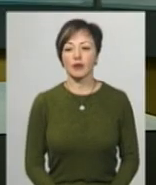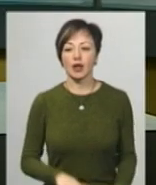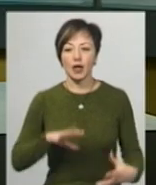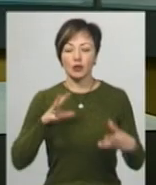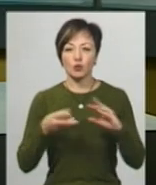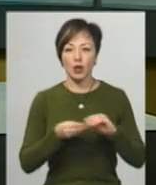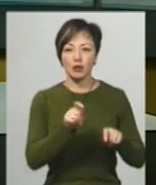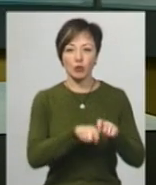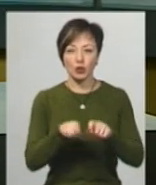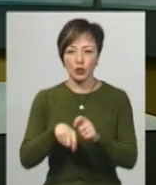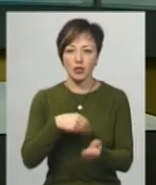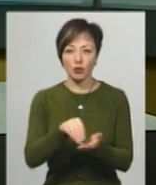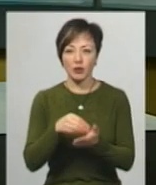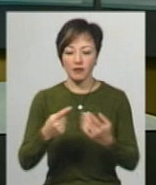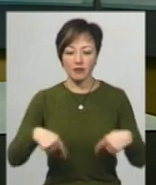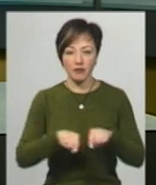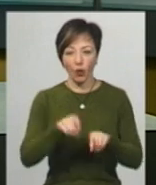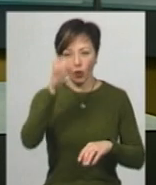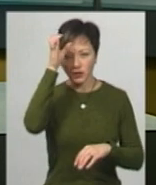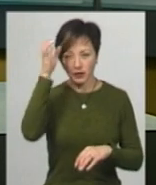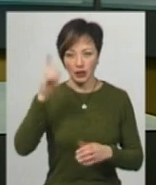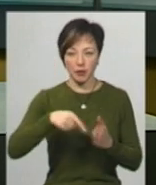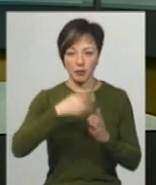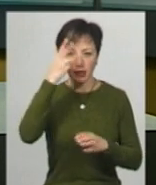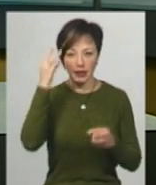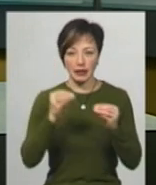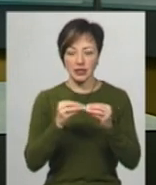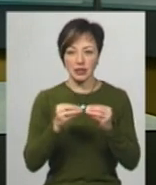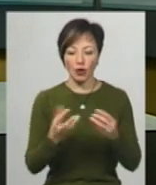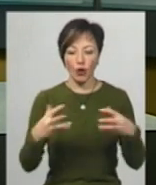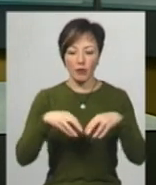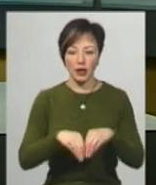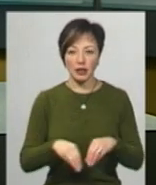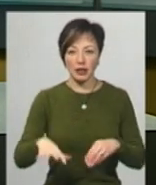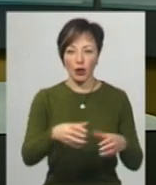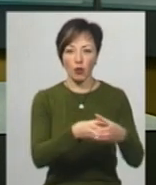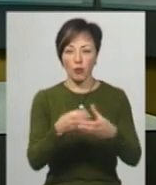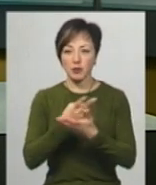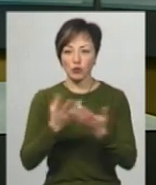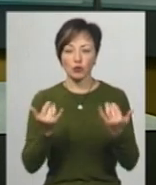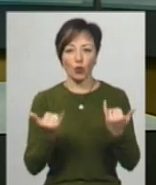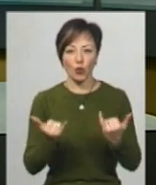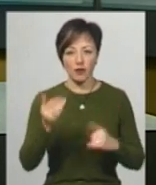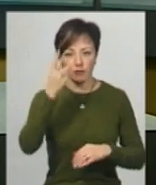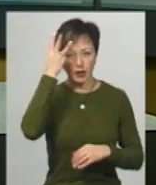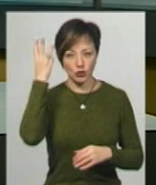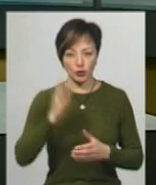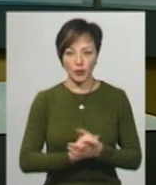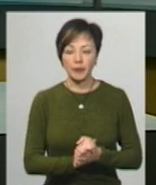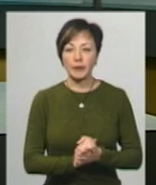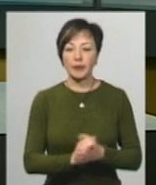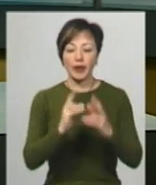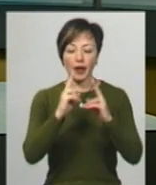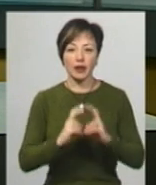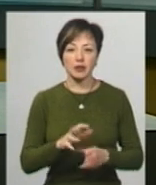Результат моніторингу закупівель у сфері освіти Хмельницького та 10 об'єднаних тергромад краю презентували сьогодні в обласному центрі.